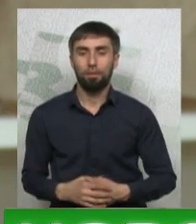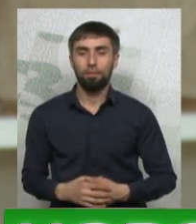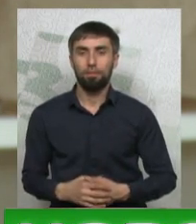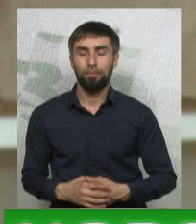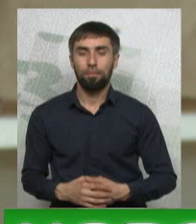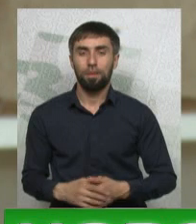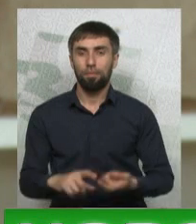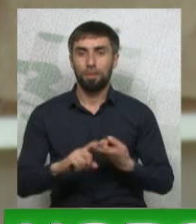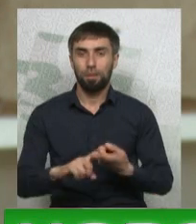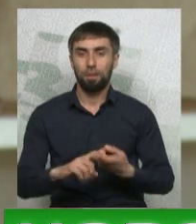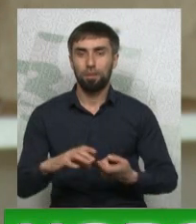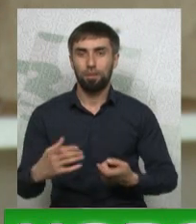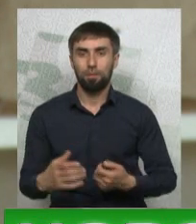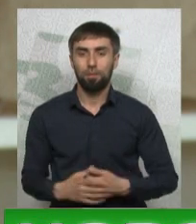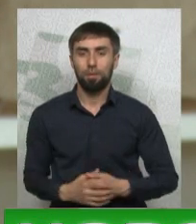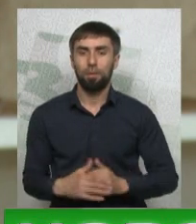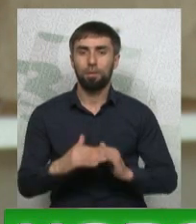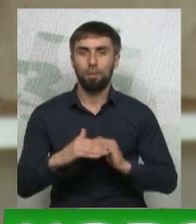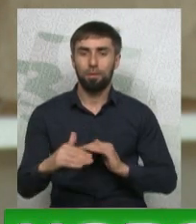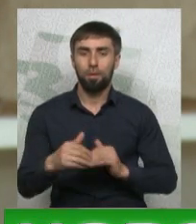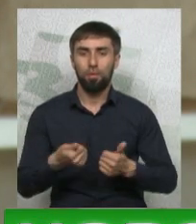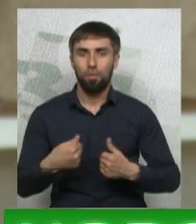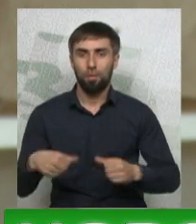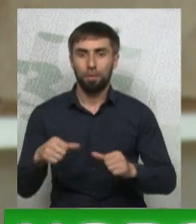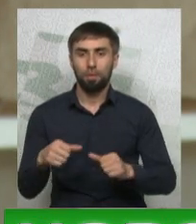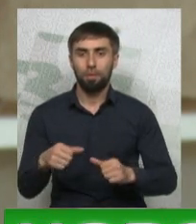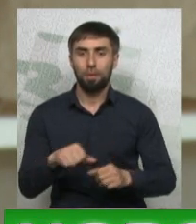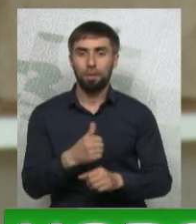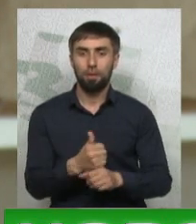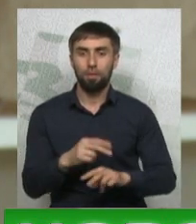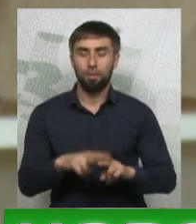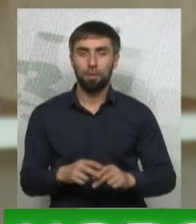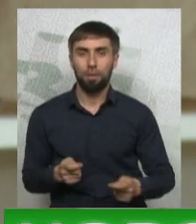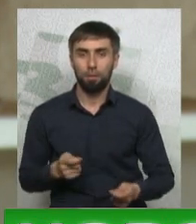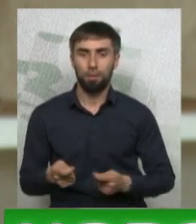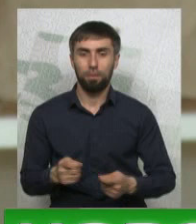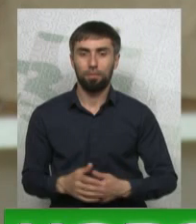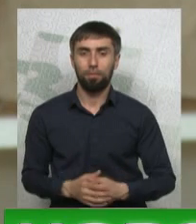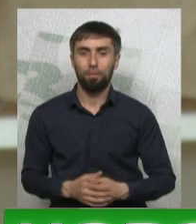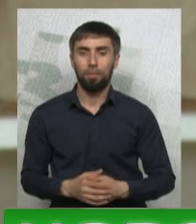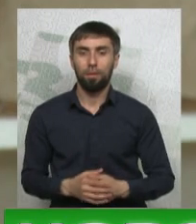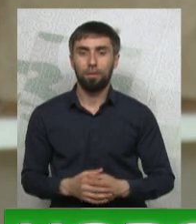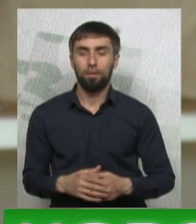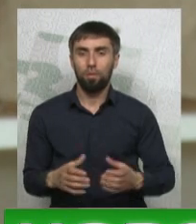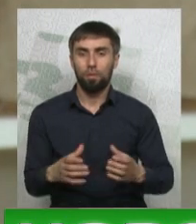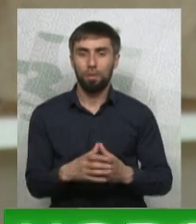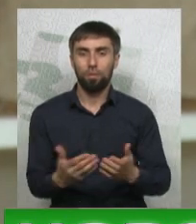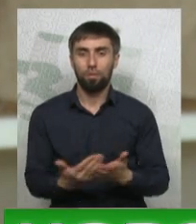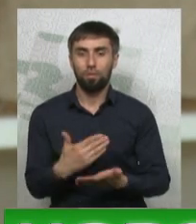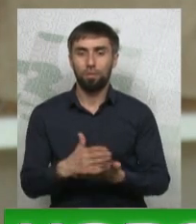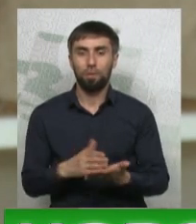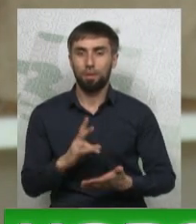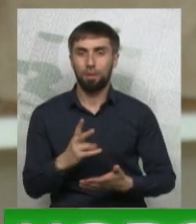во взаимодействии с территориальными комиссиями, главами местных администраций, образовали новые участки. У нас